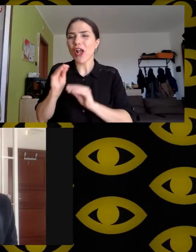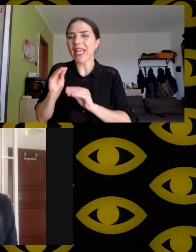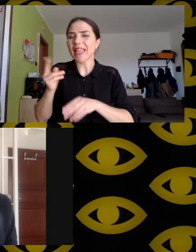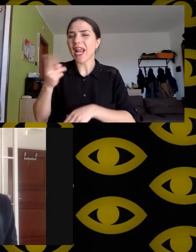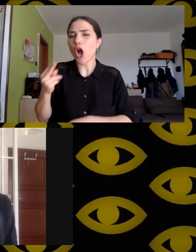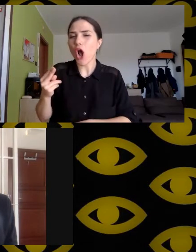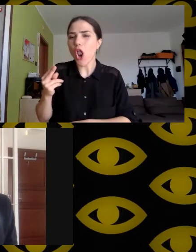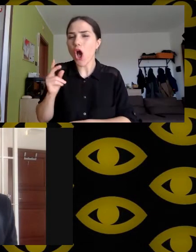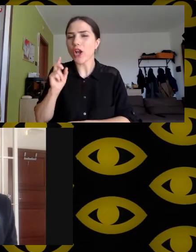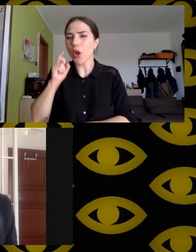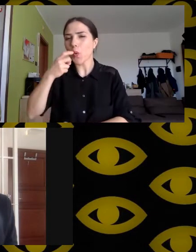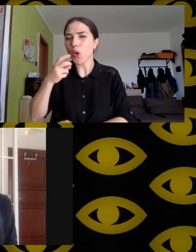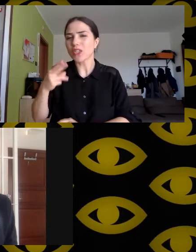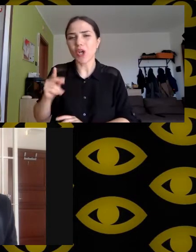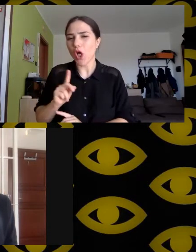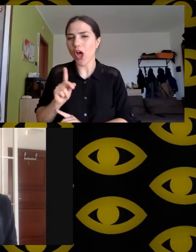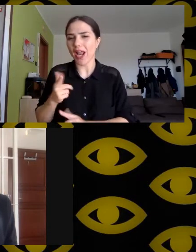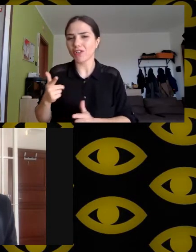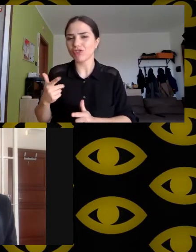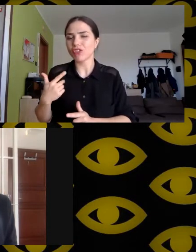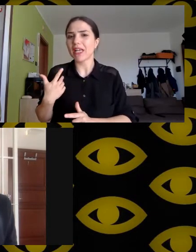chiederti